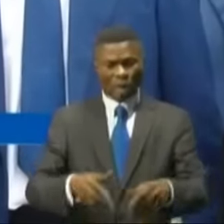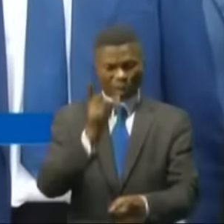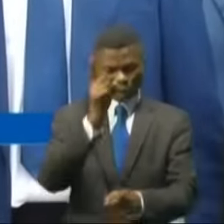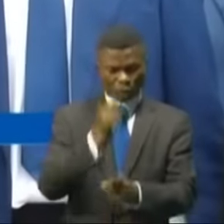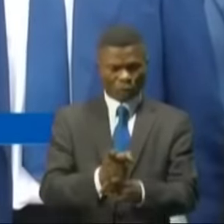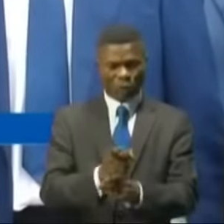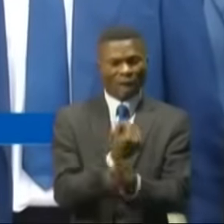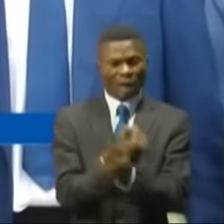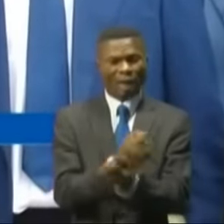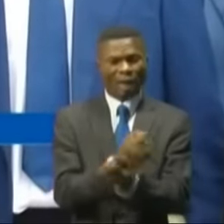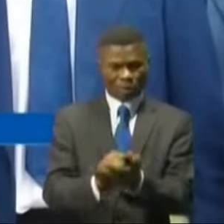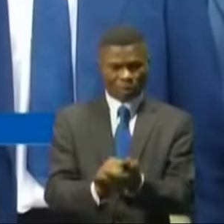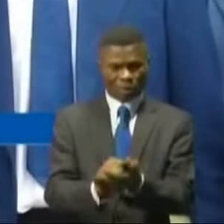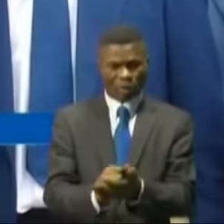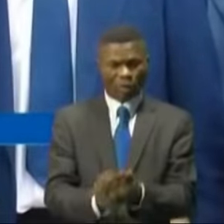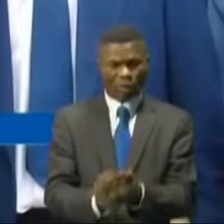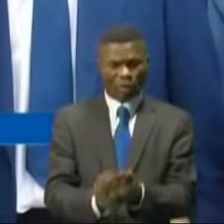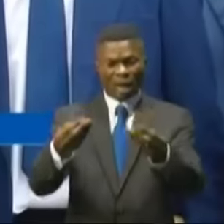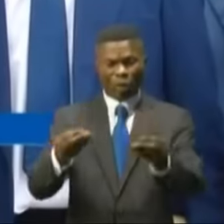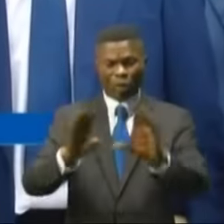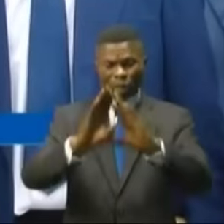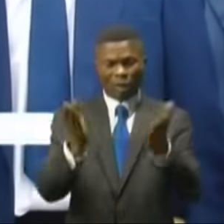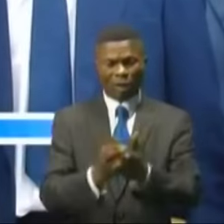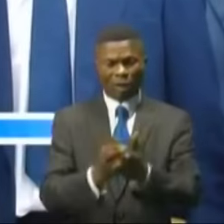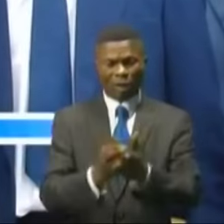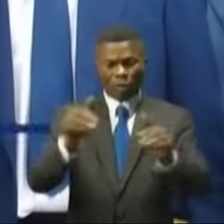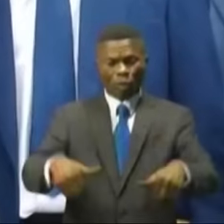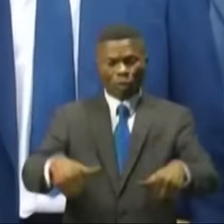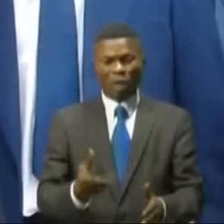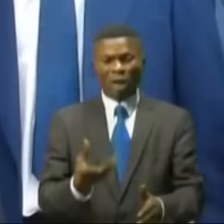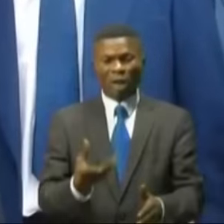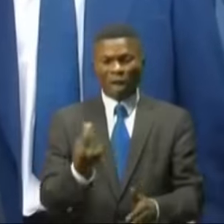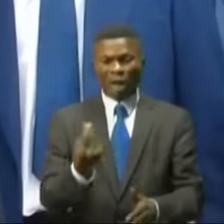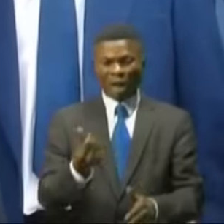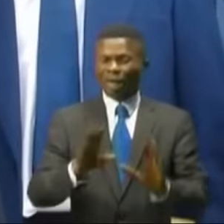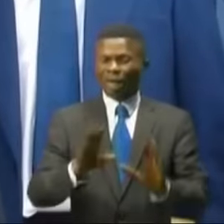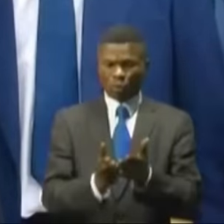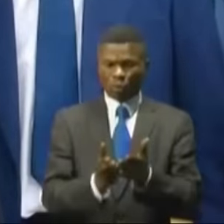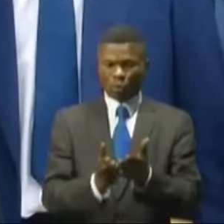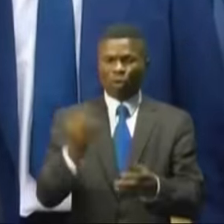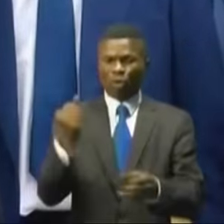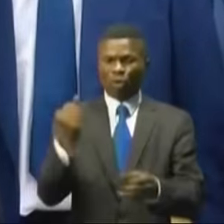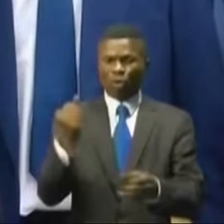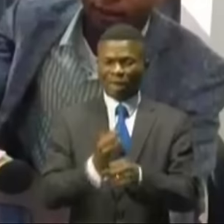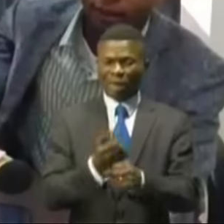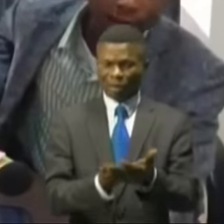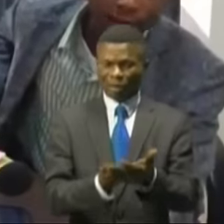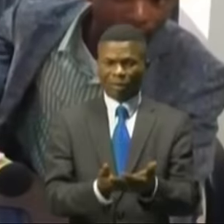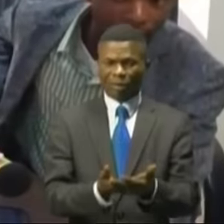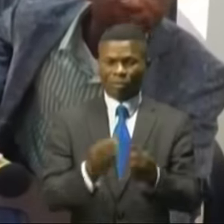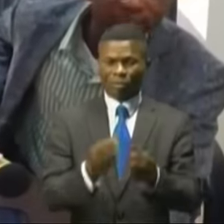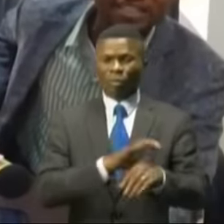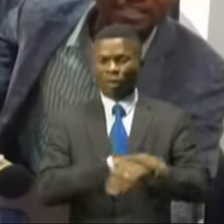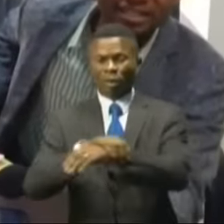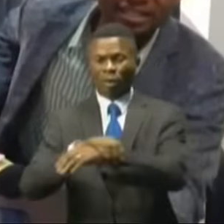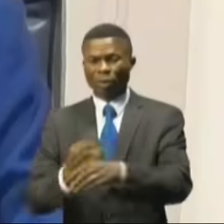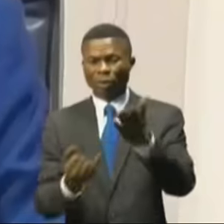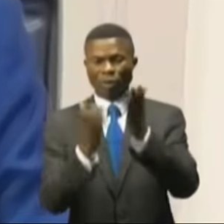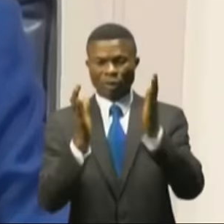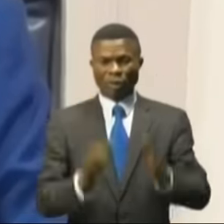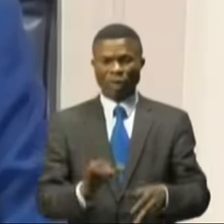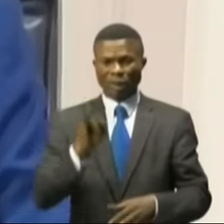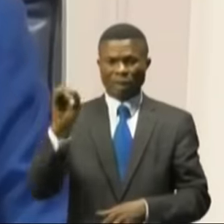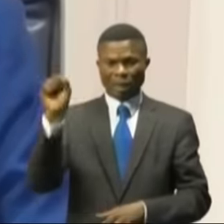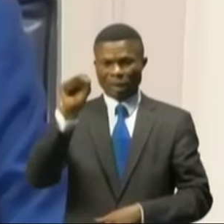en mettant à sa disposition tous les moyens de sa politique agricole. Conduite par l'ingénieur Isaac